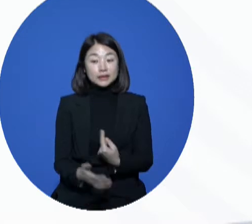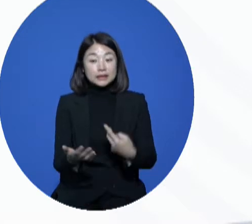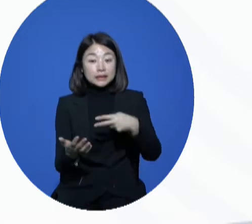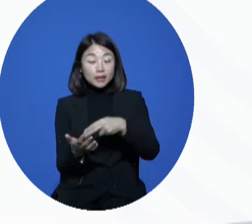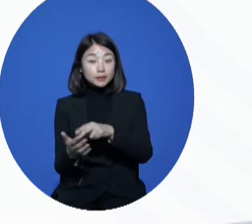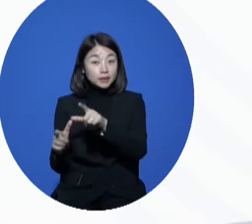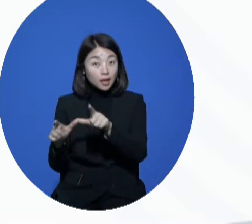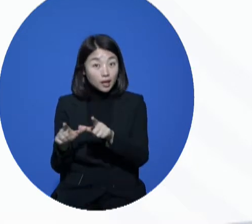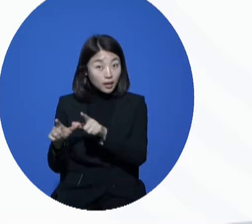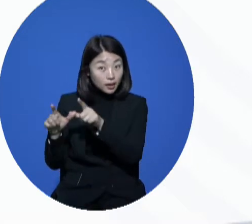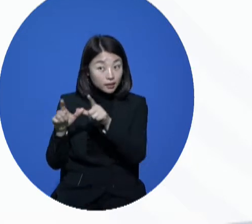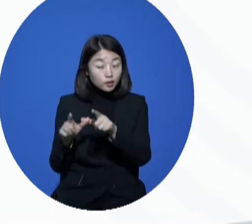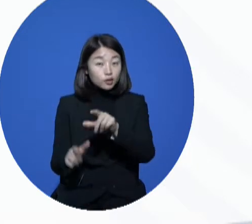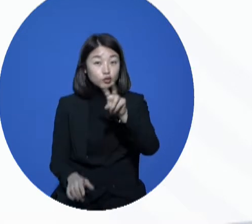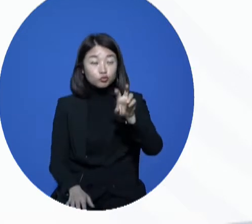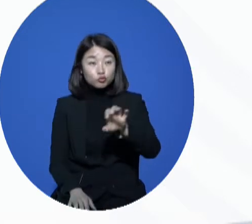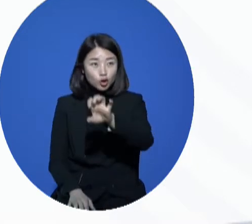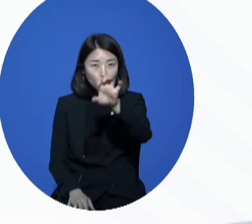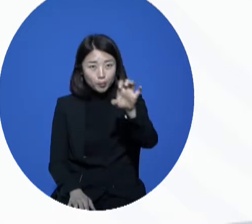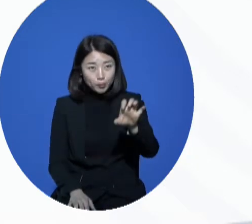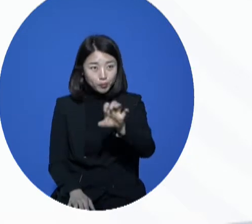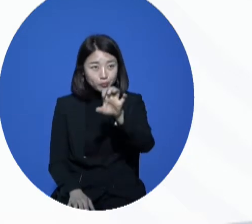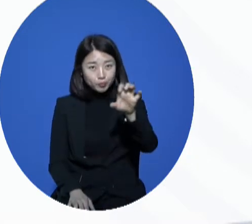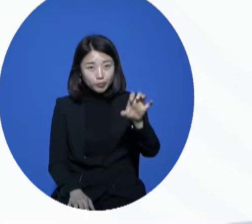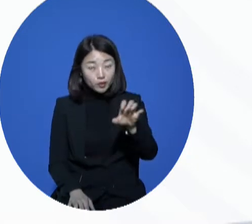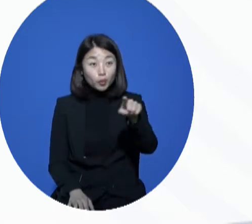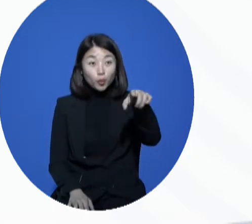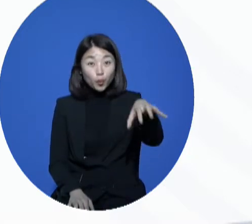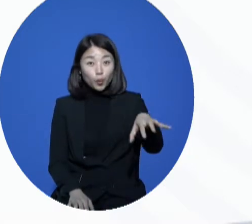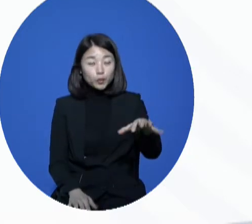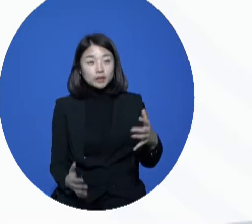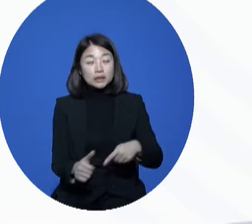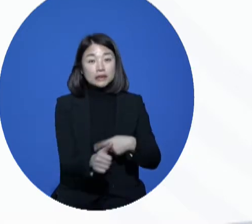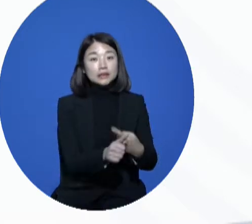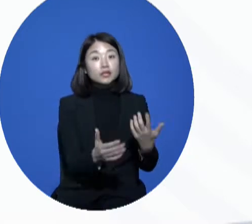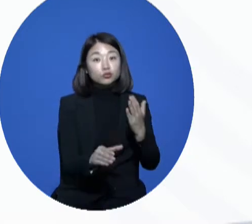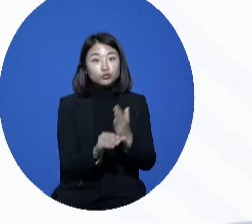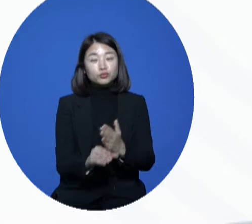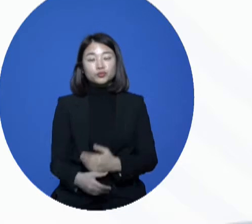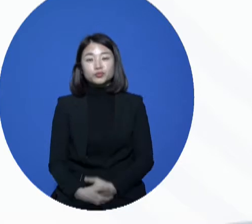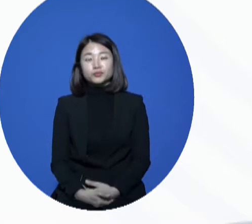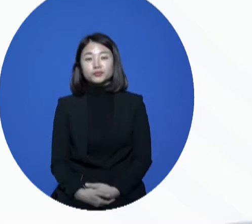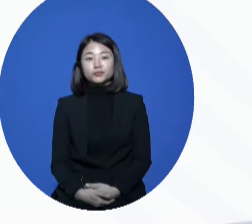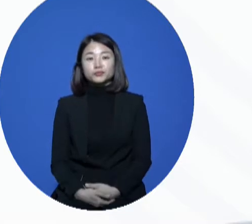자립생활과 관련된 유럽 공동체, 유럽 NGO에서 일을 하고 있습니다.